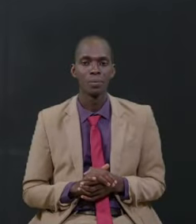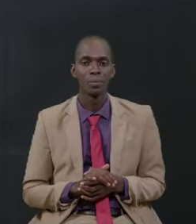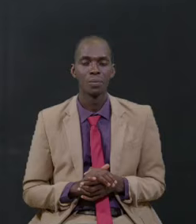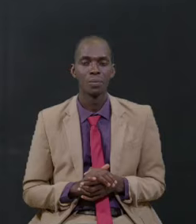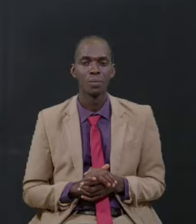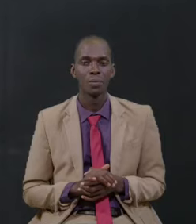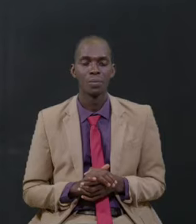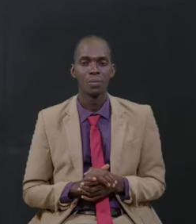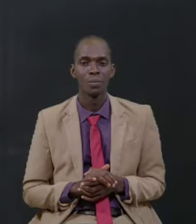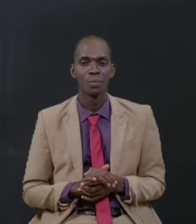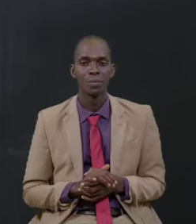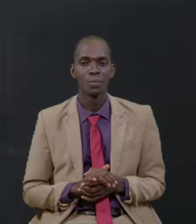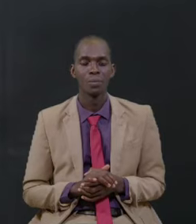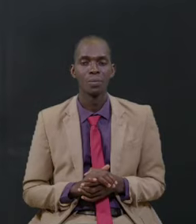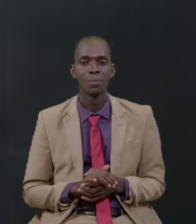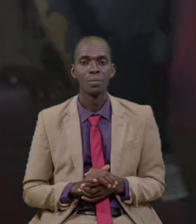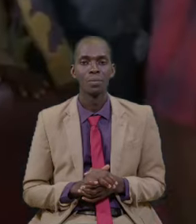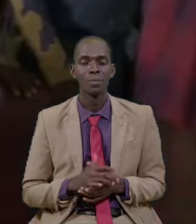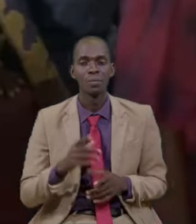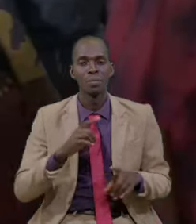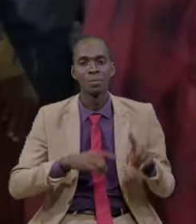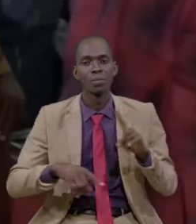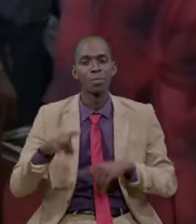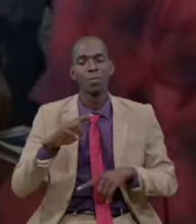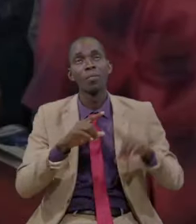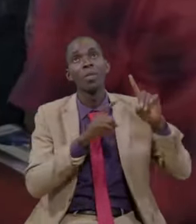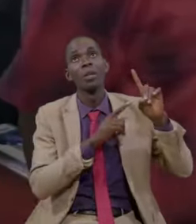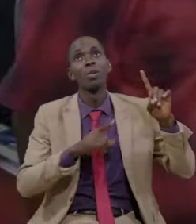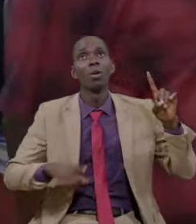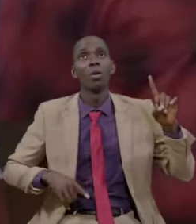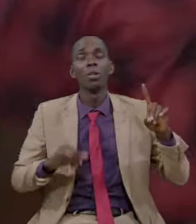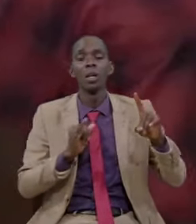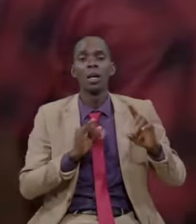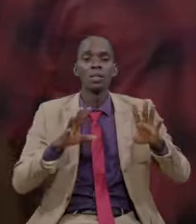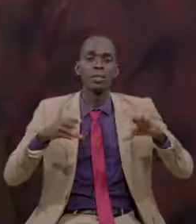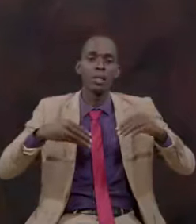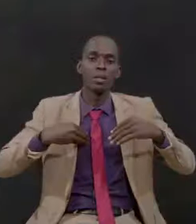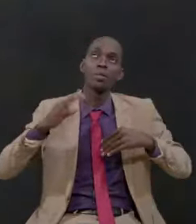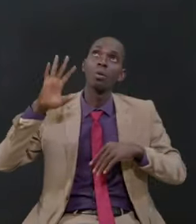Répétez après moi, Seigneur, j'accepte la parole.